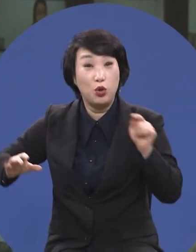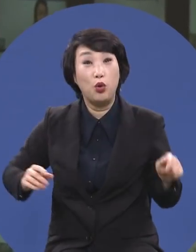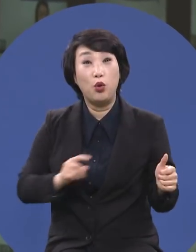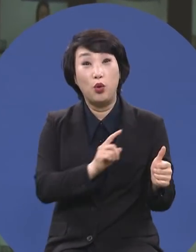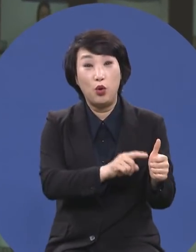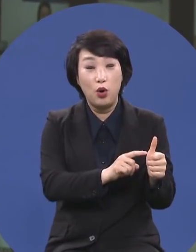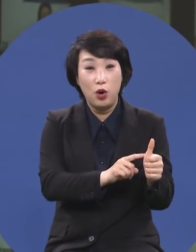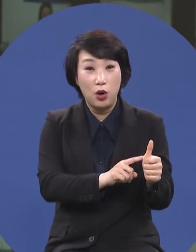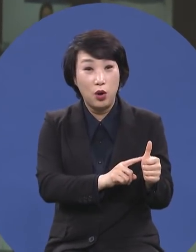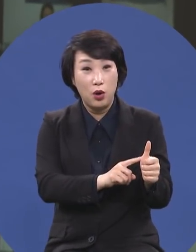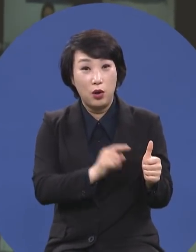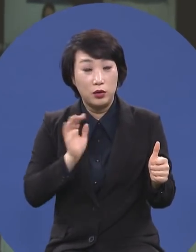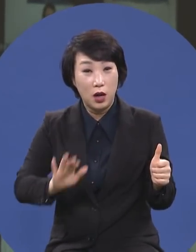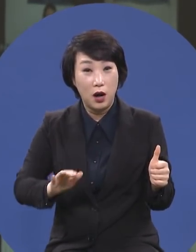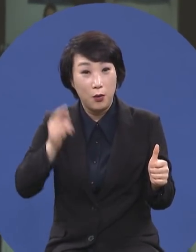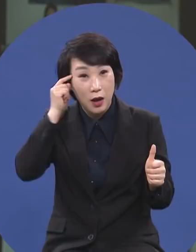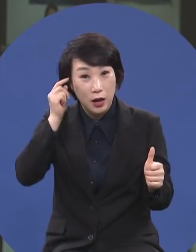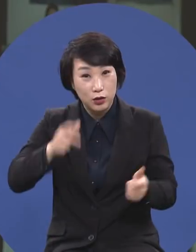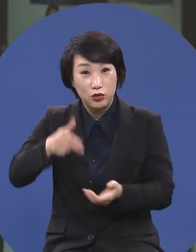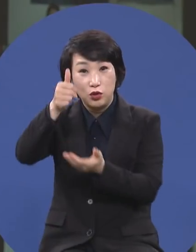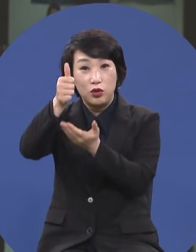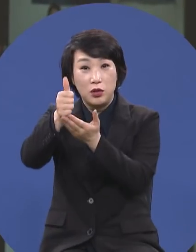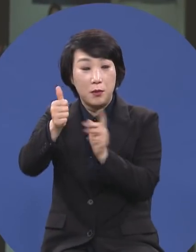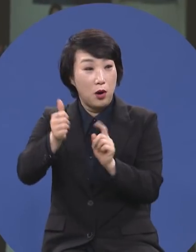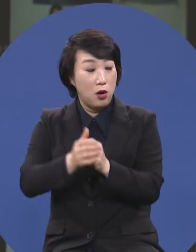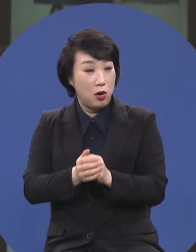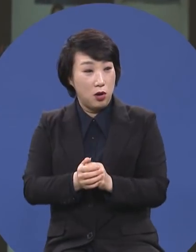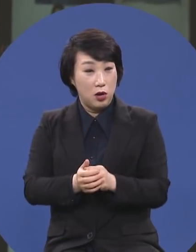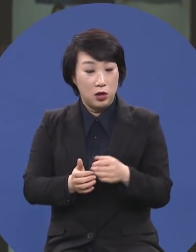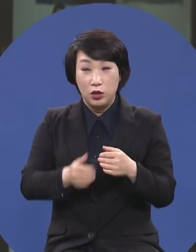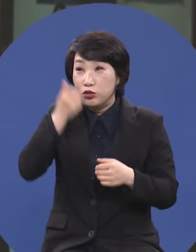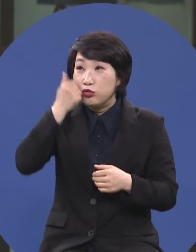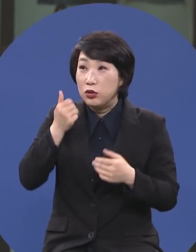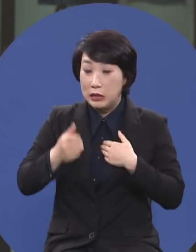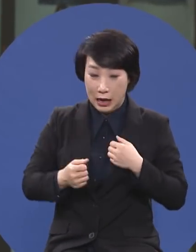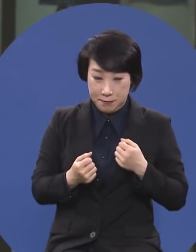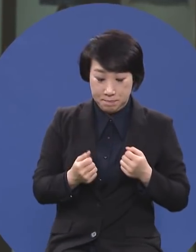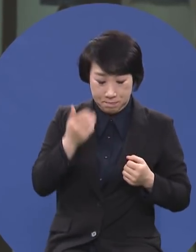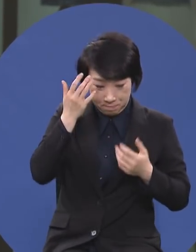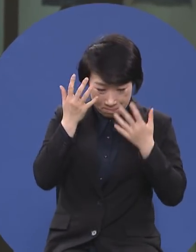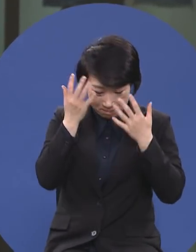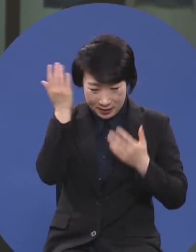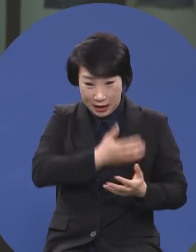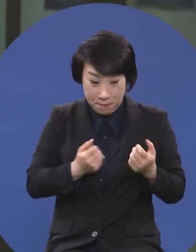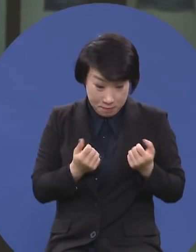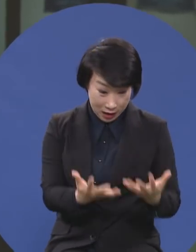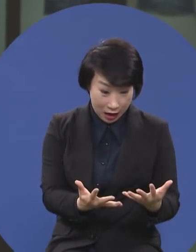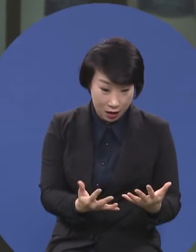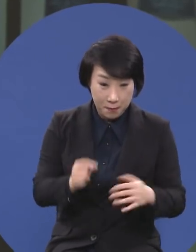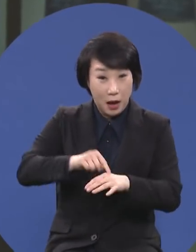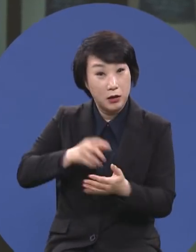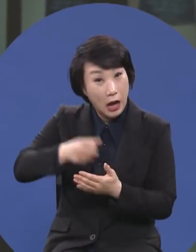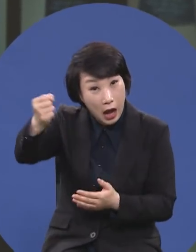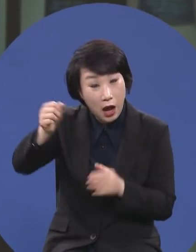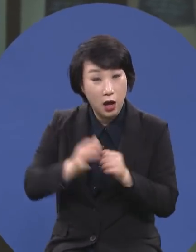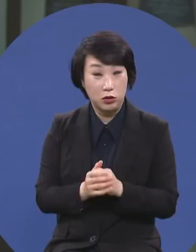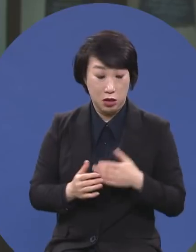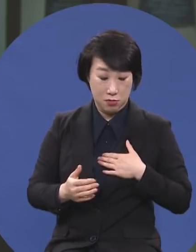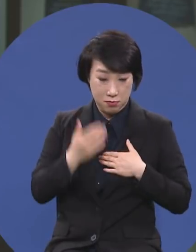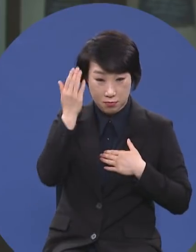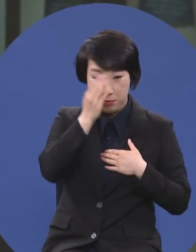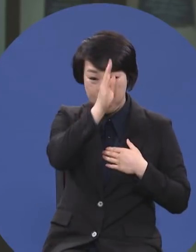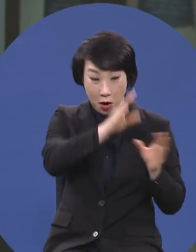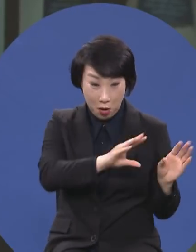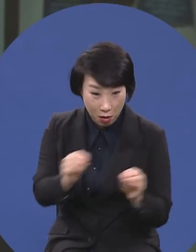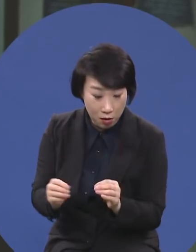벌써 주님은 자기를 깨끗게 하시려고 마음만 먹으면 깨끗하게 하실 수 있다는